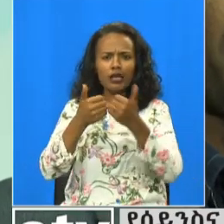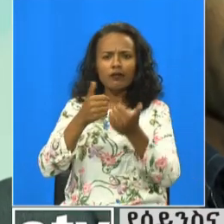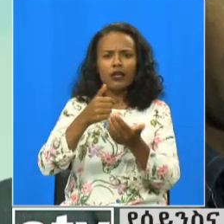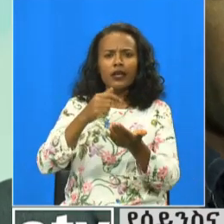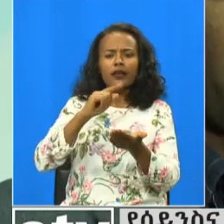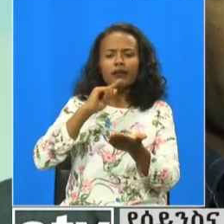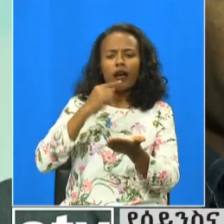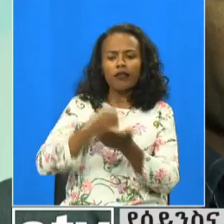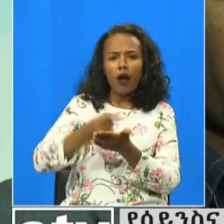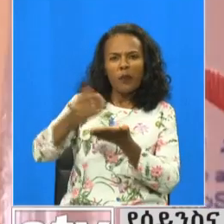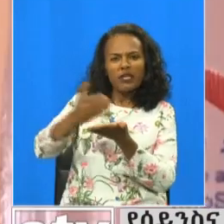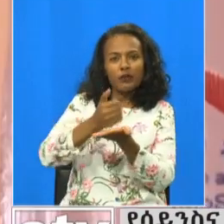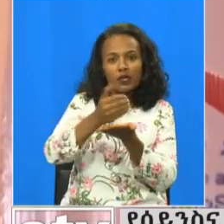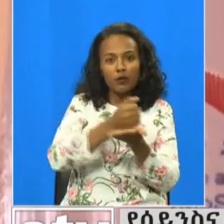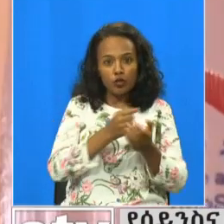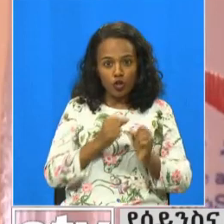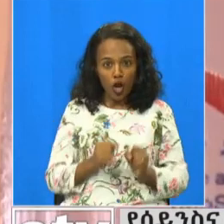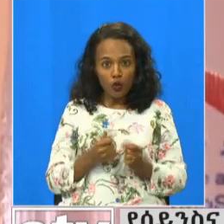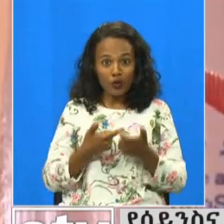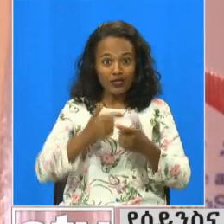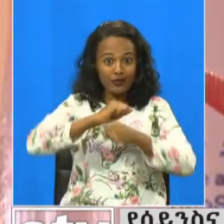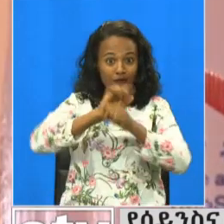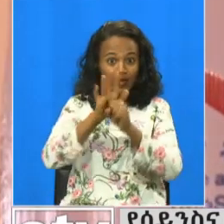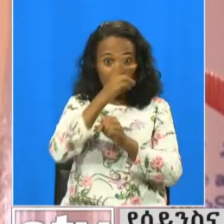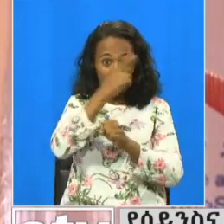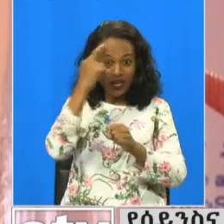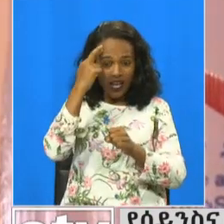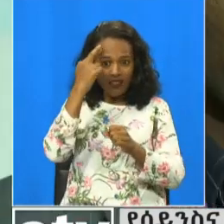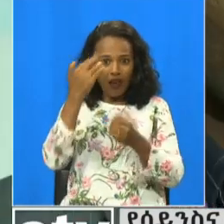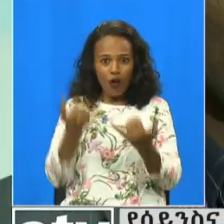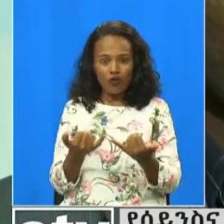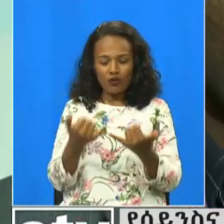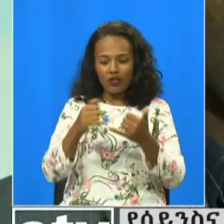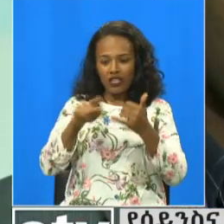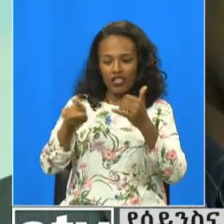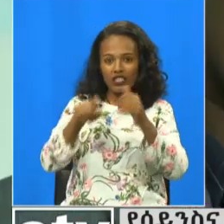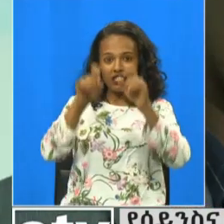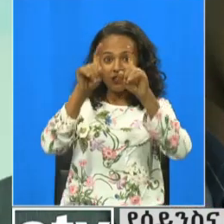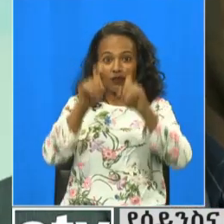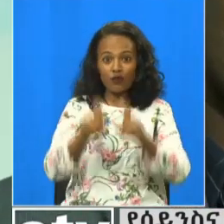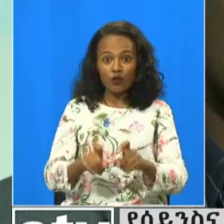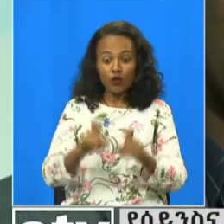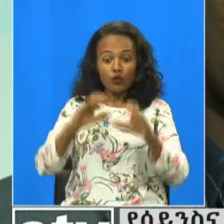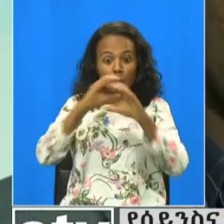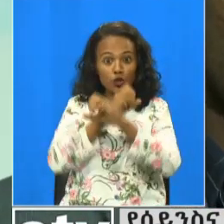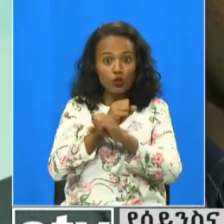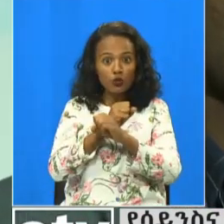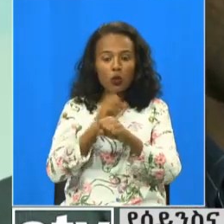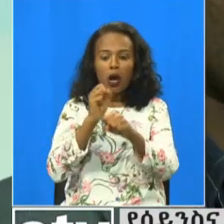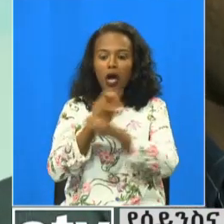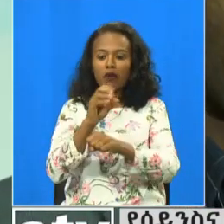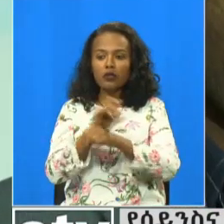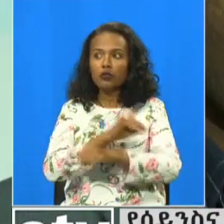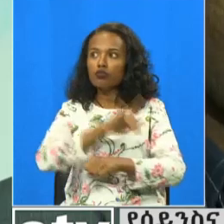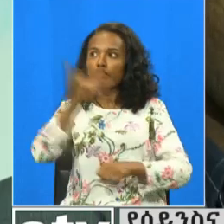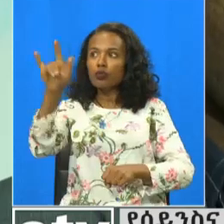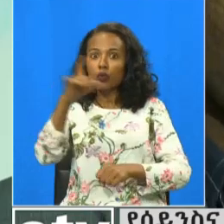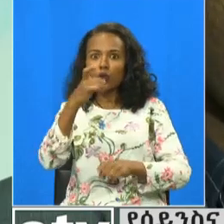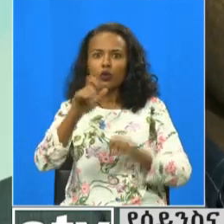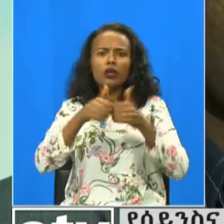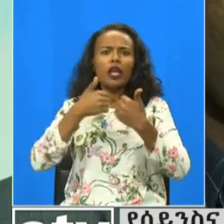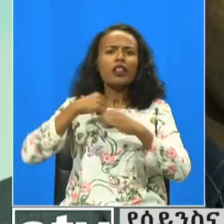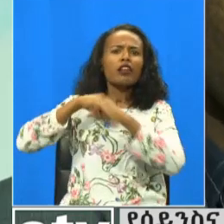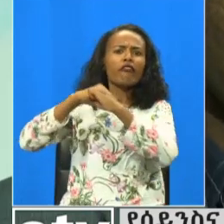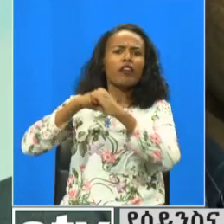በዚህ በኮቪድ ጊዜ የሚለውን ተማሪዎች ቴሲስና ዲዘርቴሽን ቢጨርሱ አድቫይዘሮቻቸው ራሱ ውጪ ቢሆኑ እንዴት ዲፌንድ ማድረግ